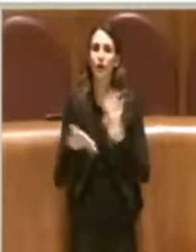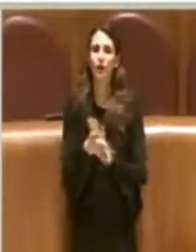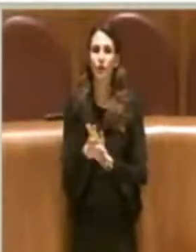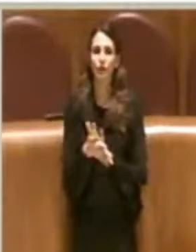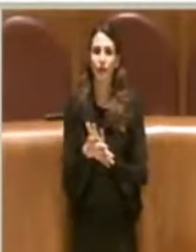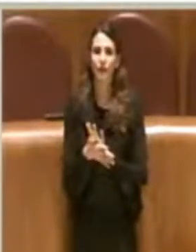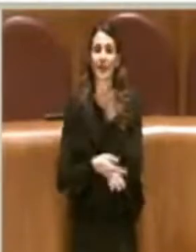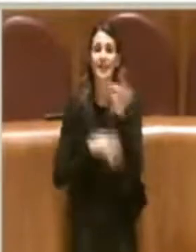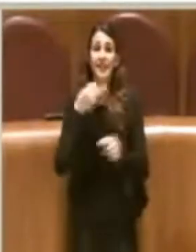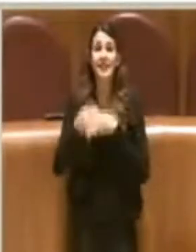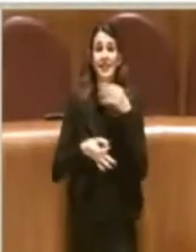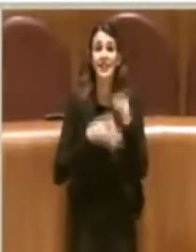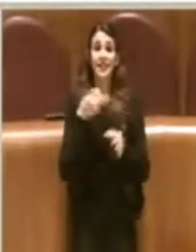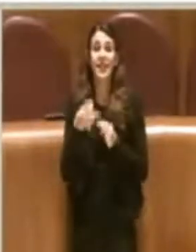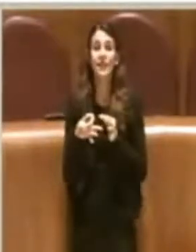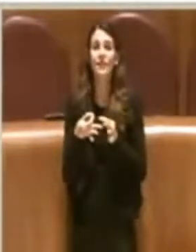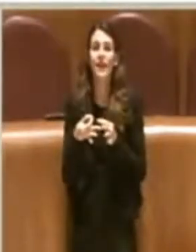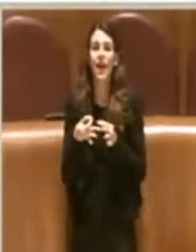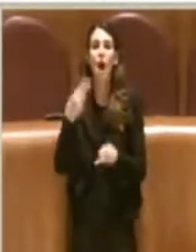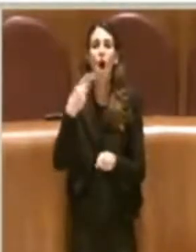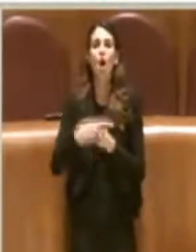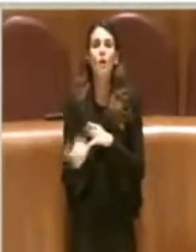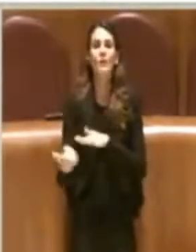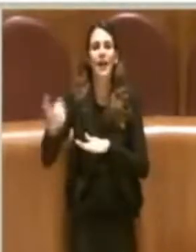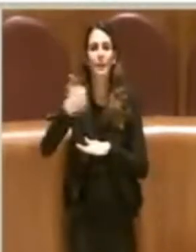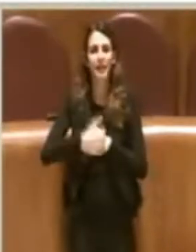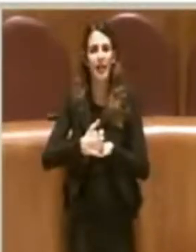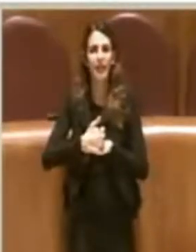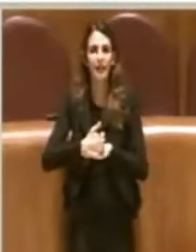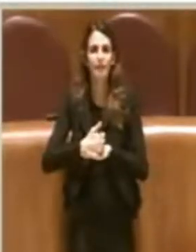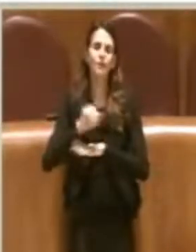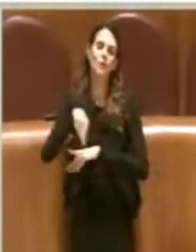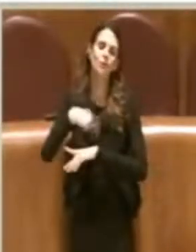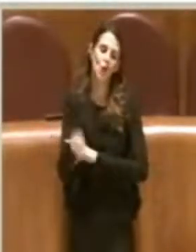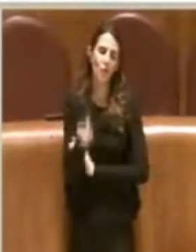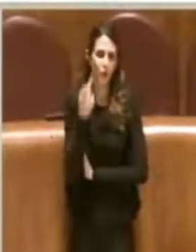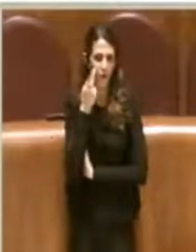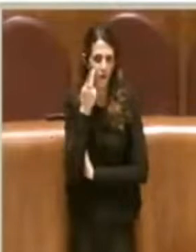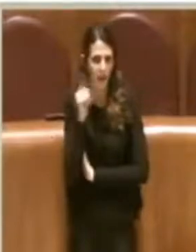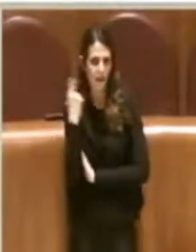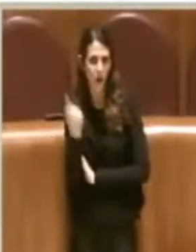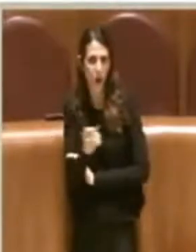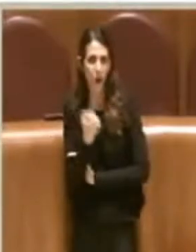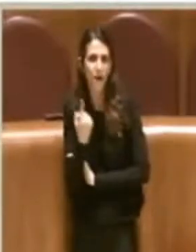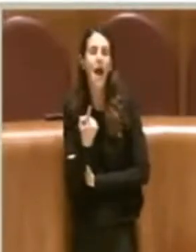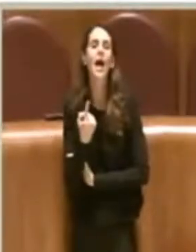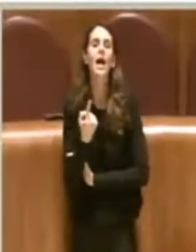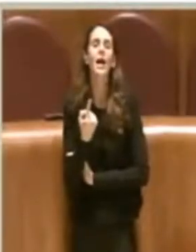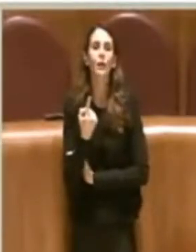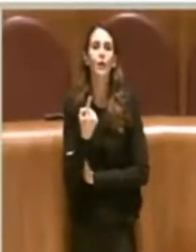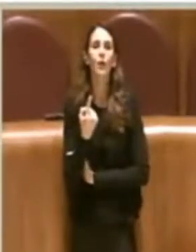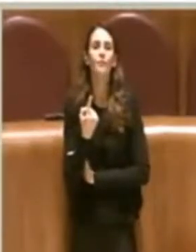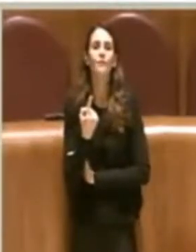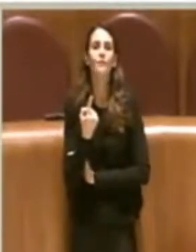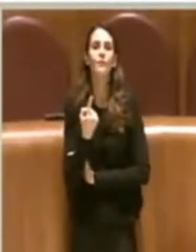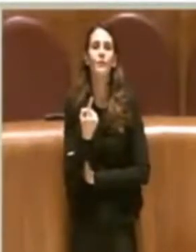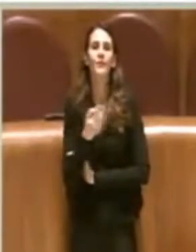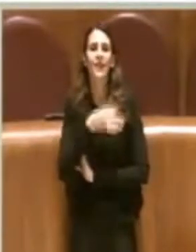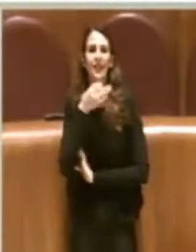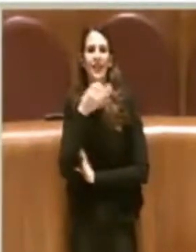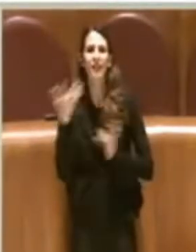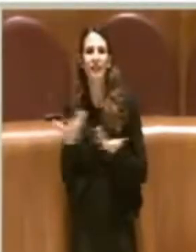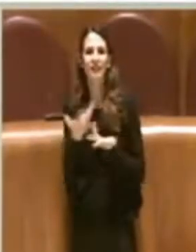fare in modo che roma capitale poi insomma preciseremo meglio anche di che cosa si tratta